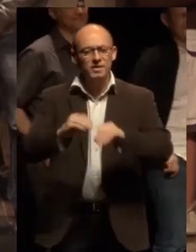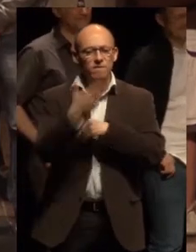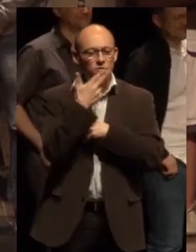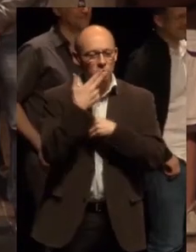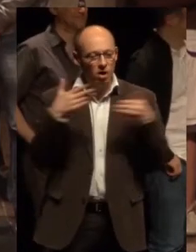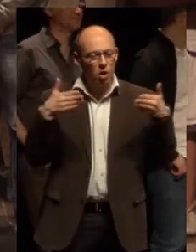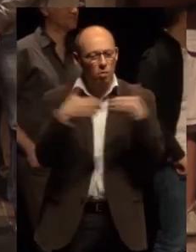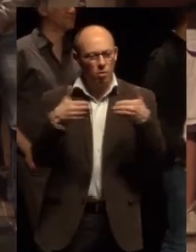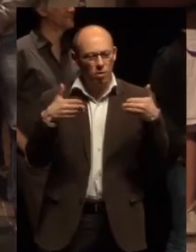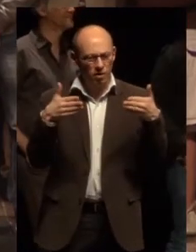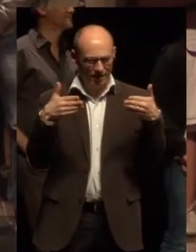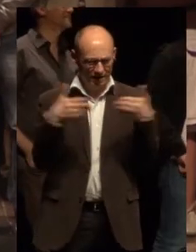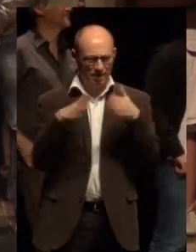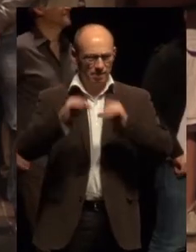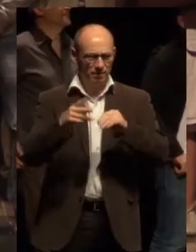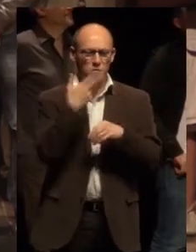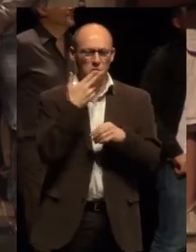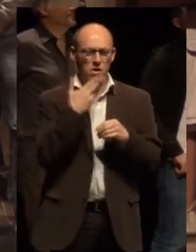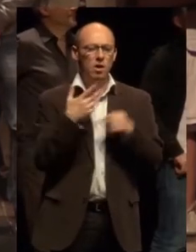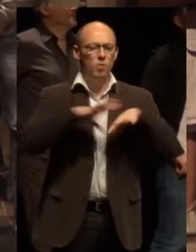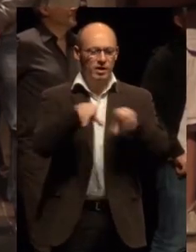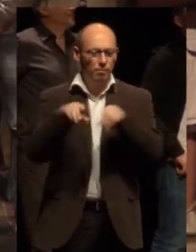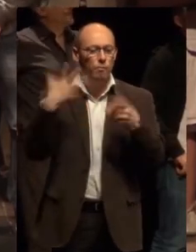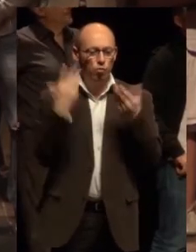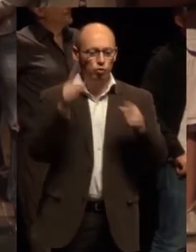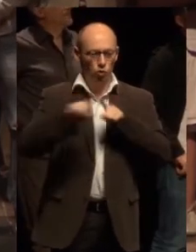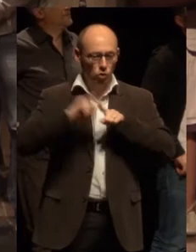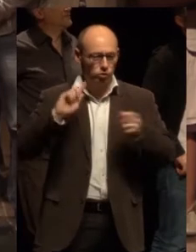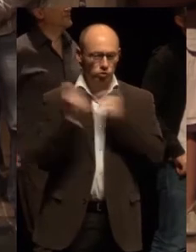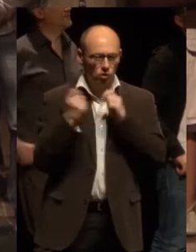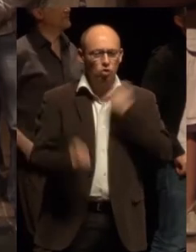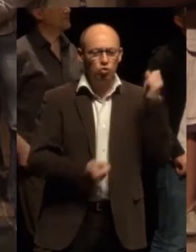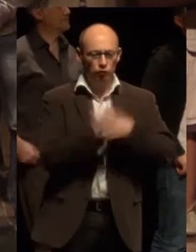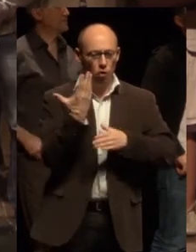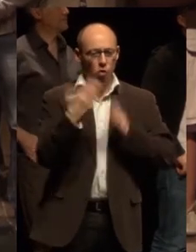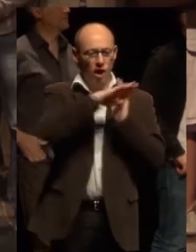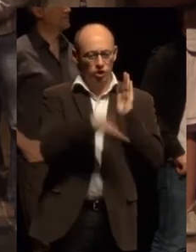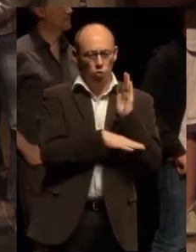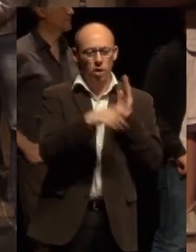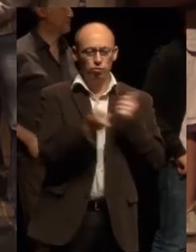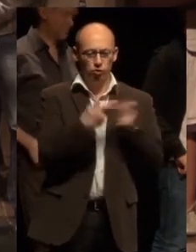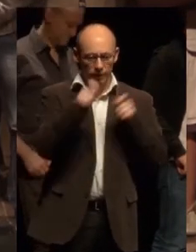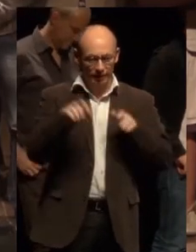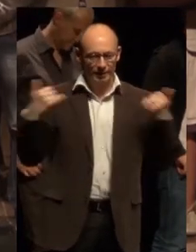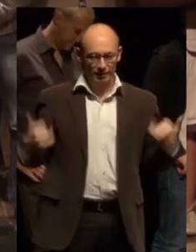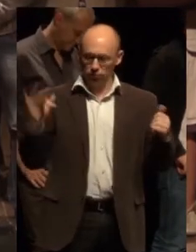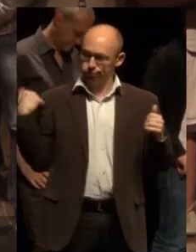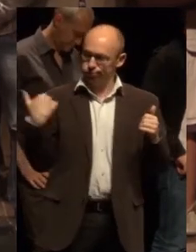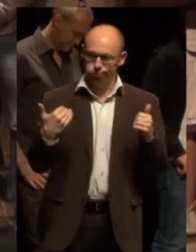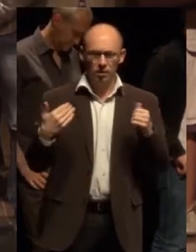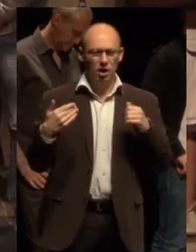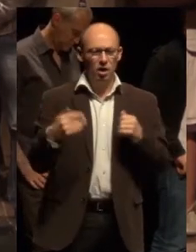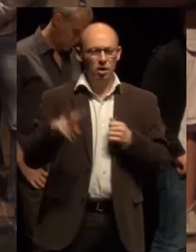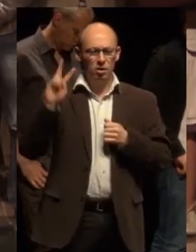Depuis 10 jours, il s'est aussi passé beaucoup de choses pour mes équipes. Un certain nombre des nouveaux adjoints ici étaient jusque-là